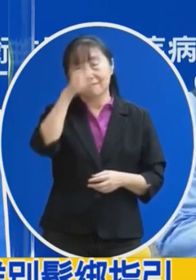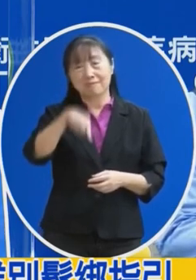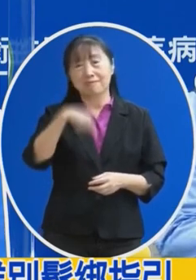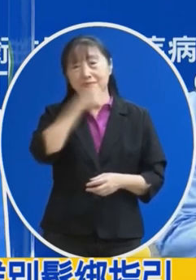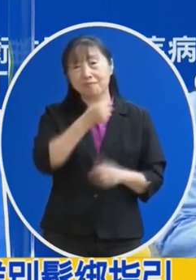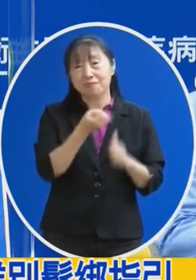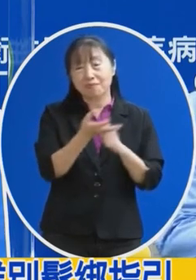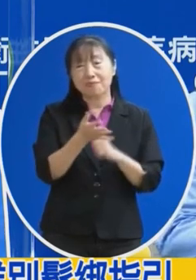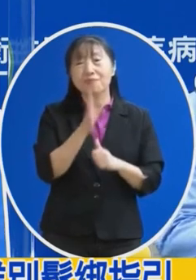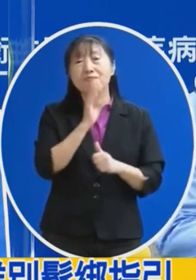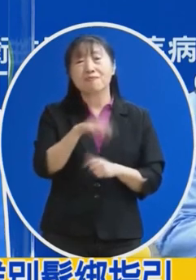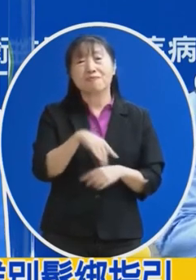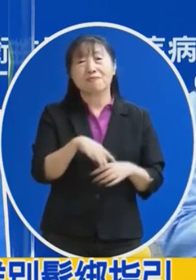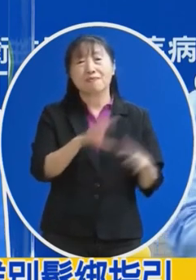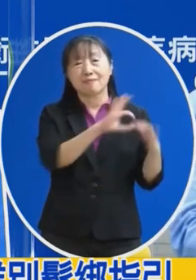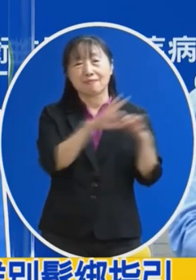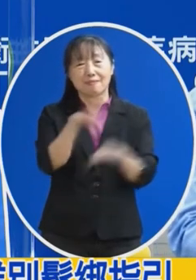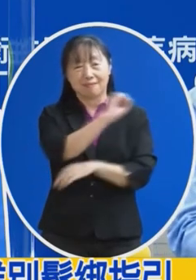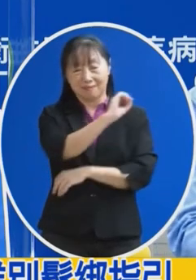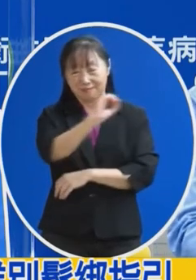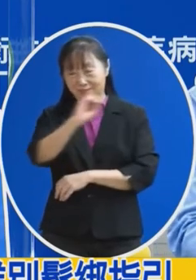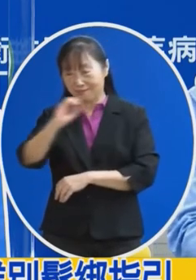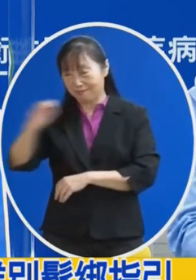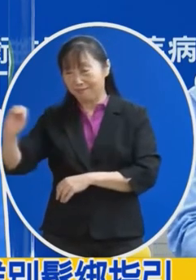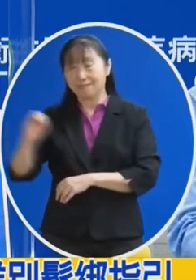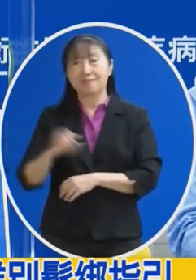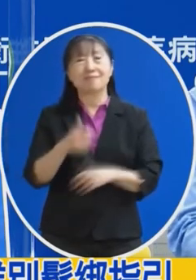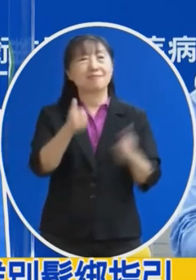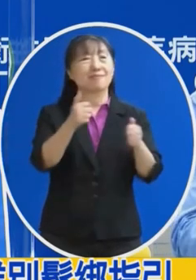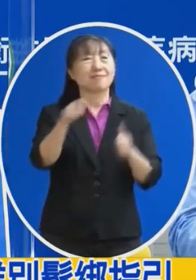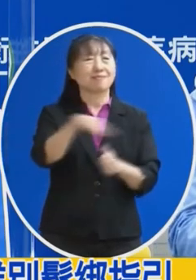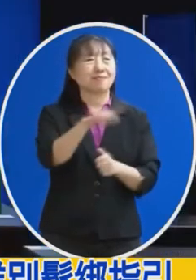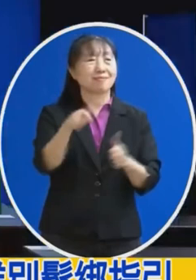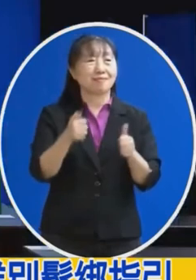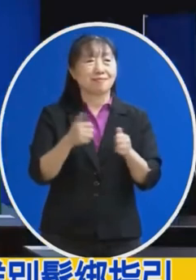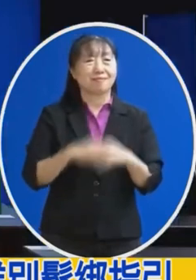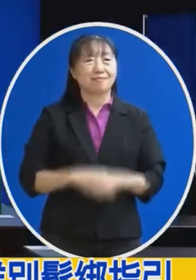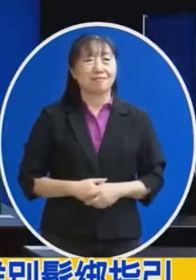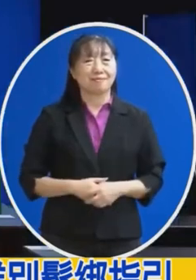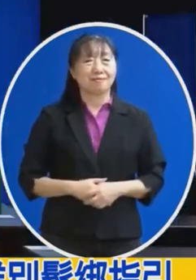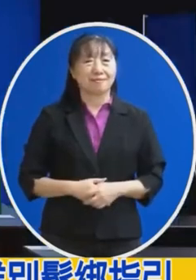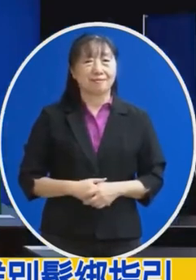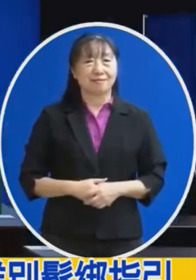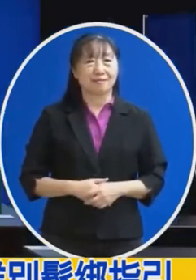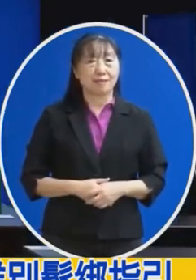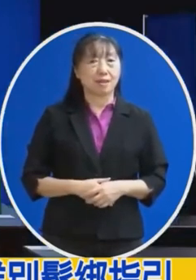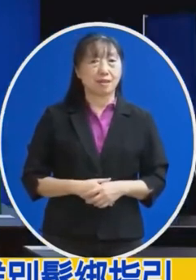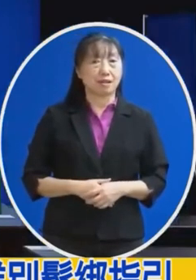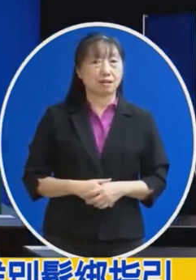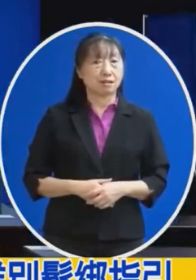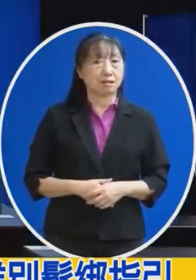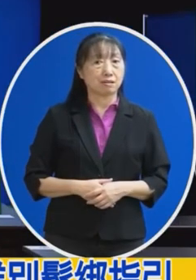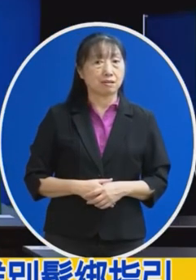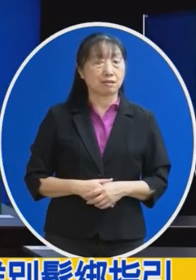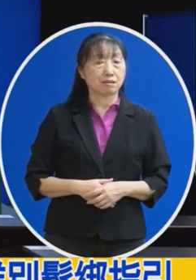指挥中心宣布，山林、海滨、空旷的地方可以不用戴口罩。不过，如果像是你要去泡温泉，还是必